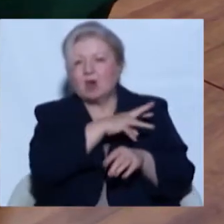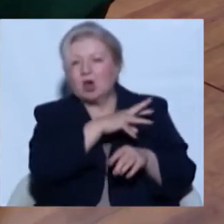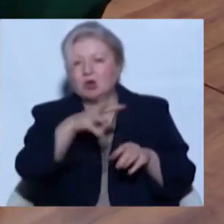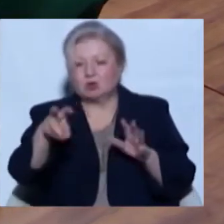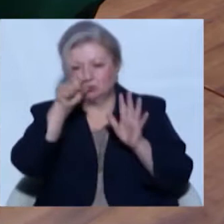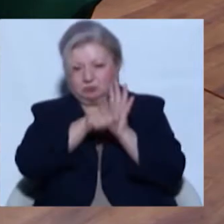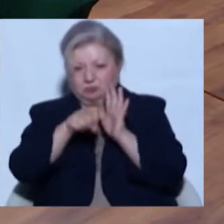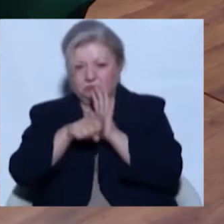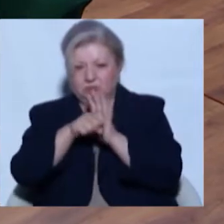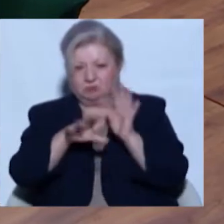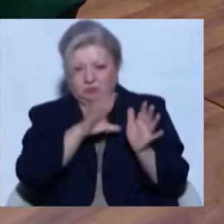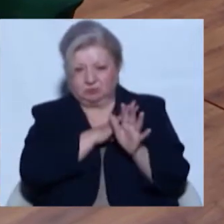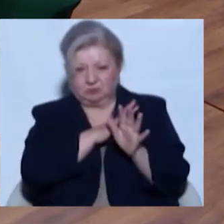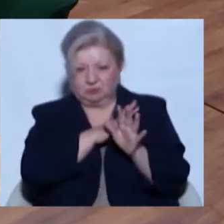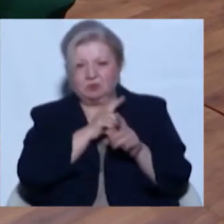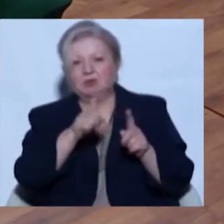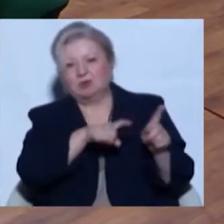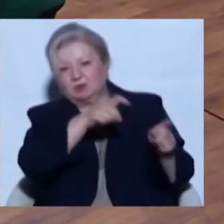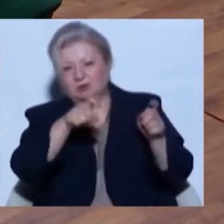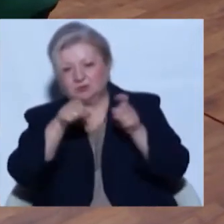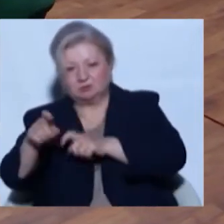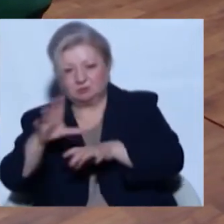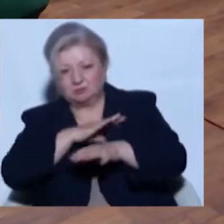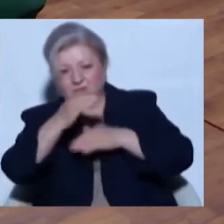შაჰაბასის შემოსევებს და გადასახლების ჩათვლით, მაგრამ